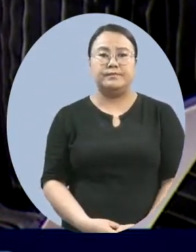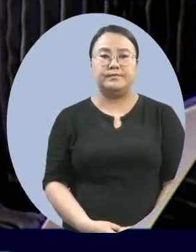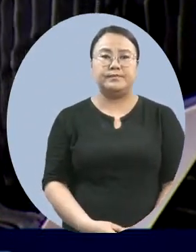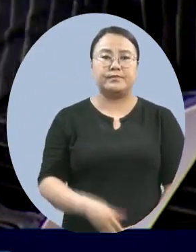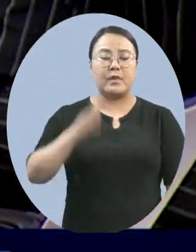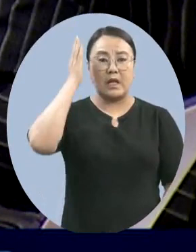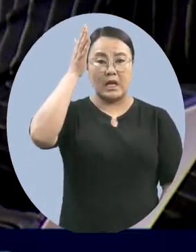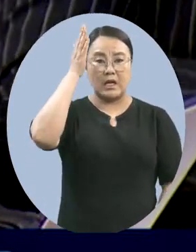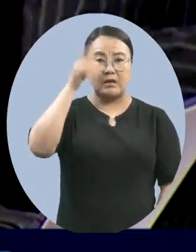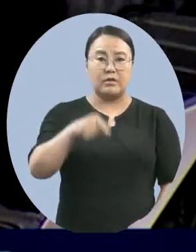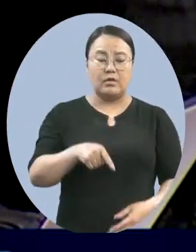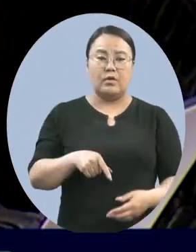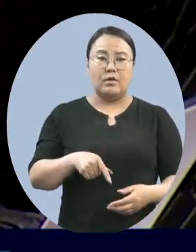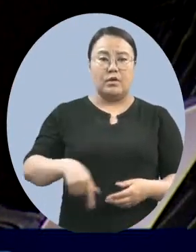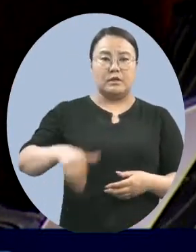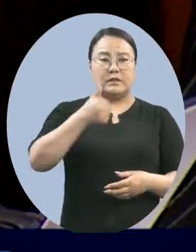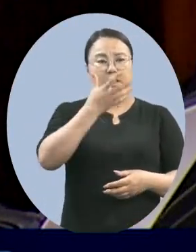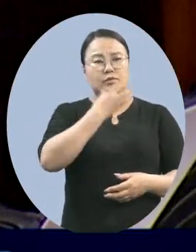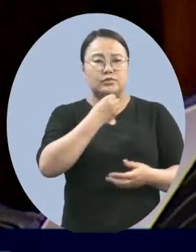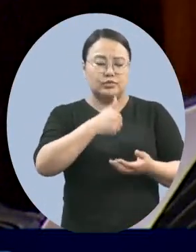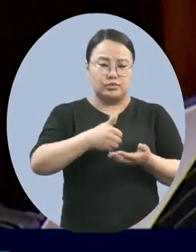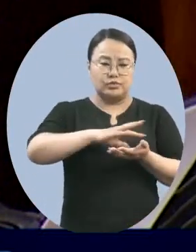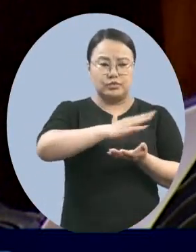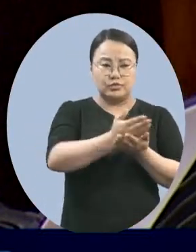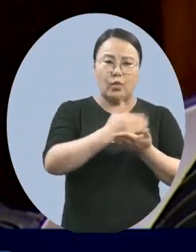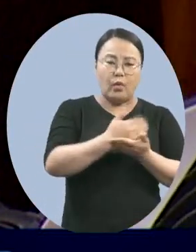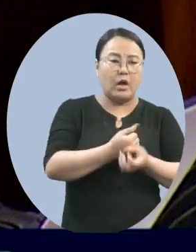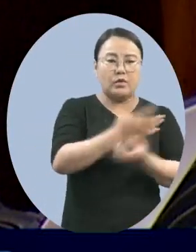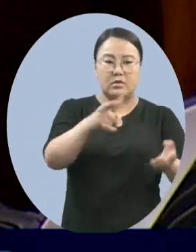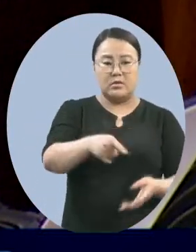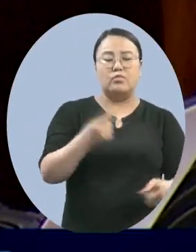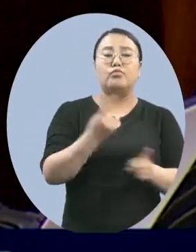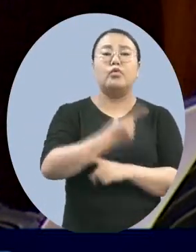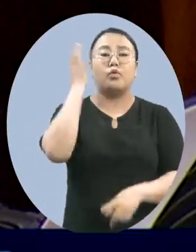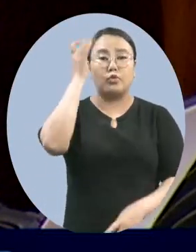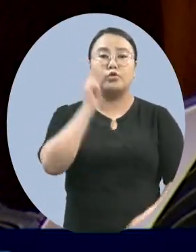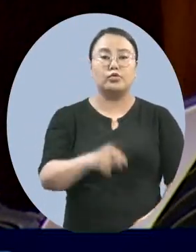бүр илүү сайхнаар тооцож хагаад хуваагаад хэрэглэчихье гэдэг энэ логик өөрөө болохгүй л байгаа даахгүй.